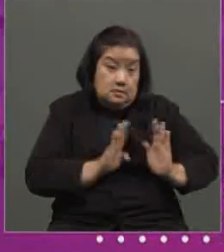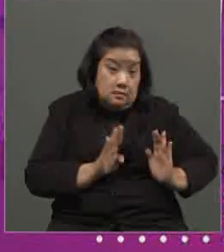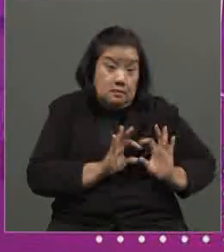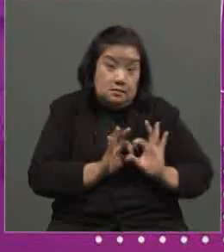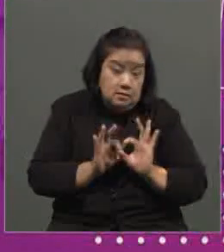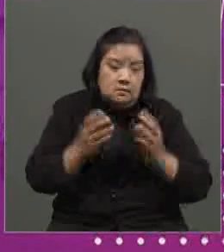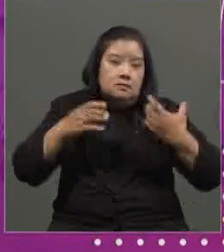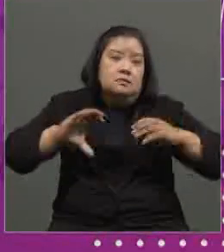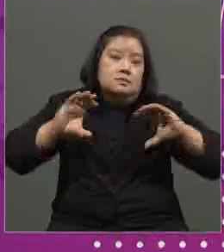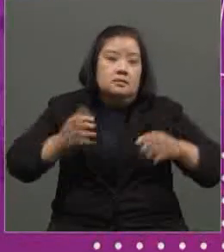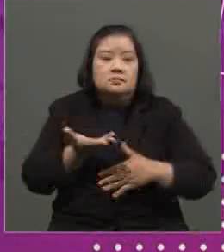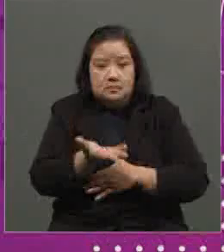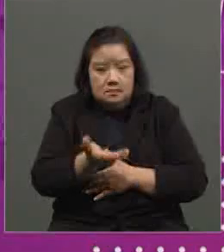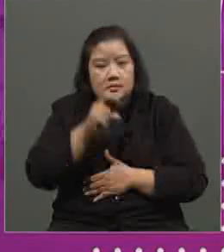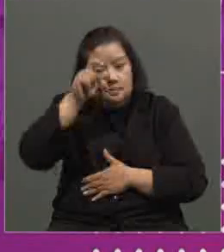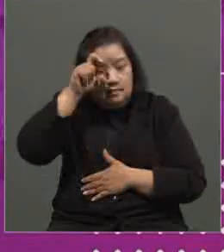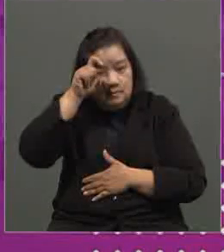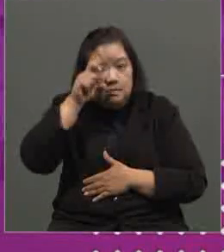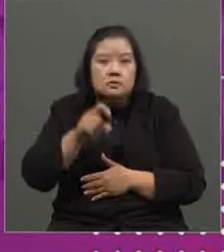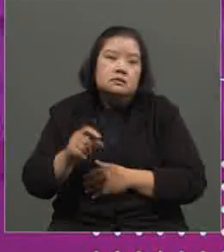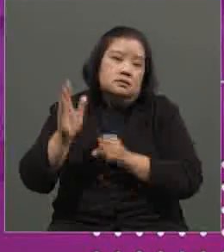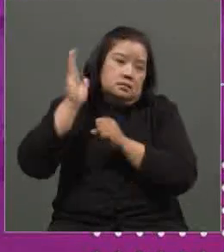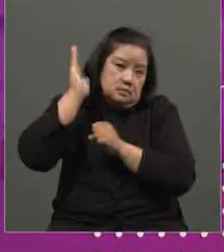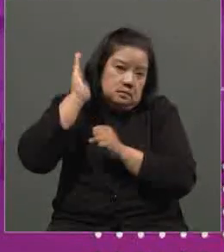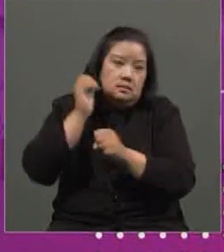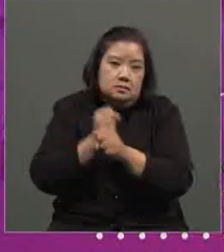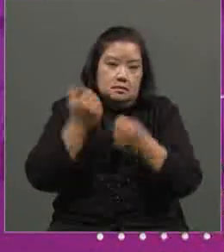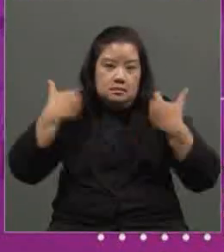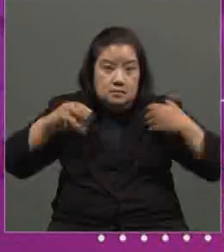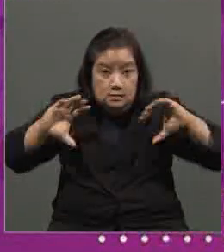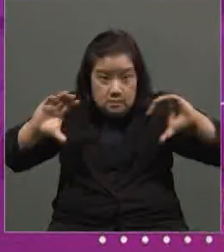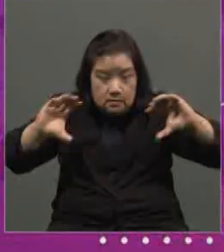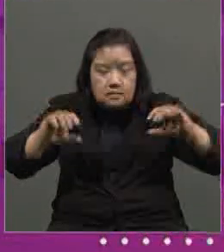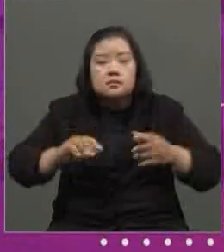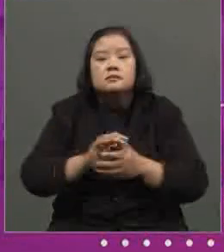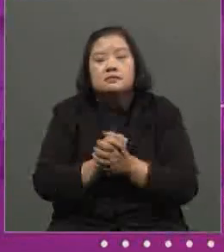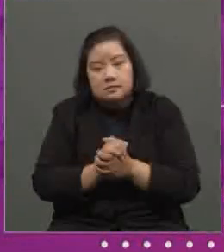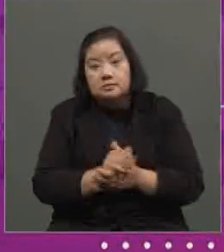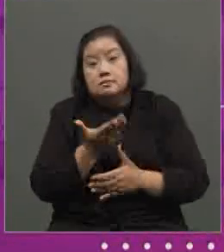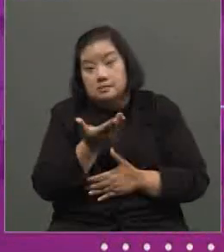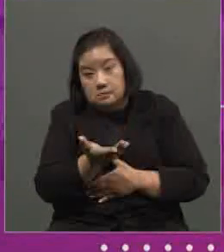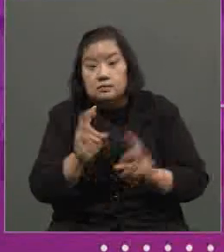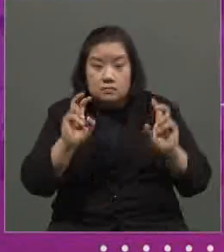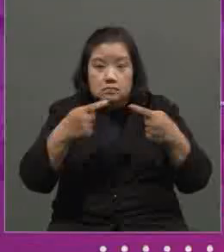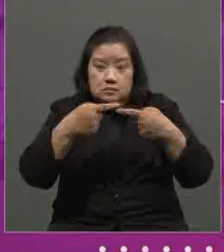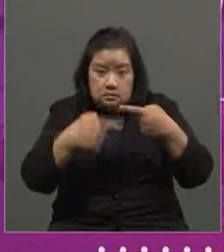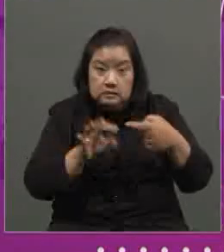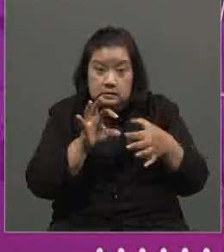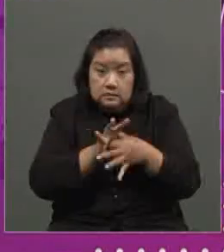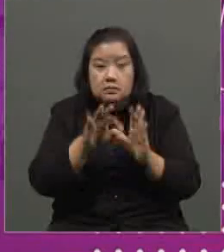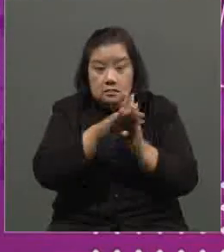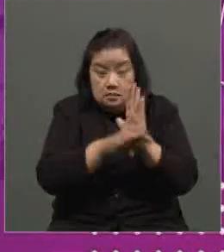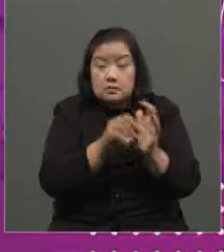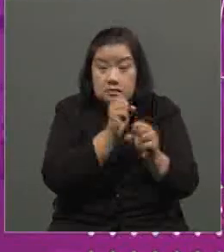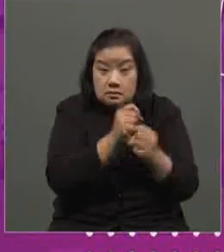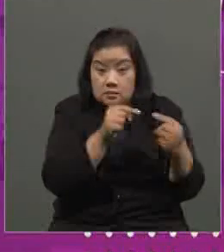ฟ้าค่ะพบกับคุณจิรุหวงทรัพย์โฆษกประจำสำนักนายกรัฐมนตรีนะคะสัปดาห์นี้ติดตามเรื่องราวนโยบายการช่วยเหลือจากภาครัฐ